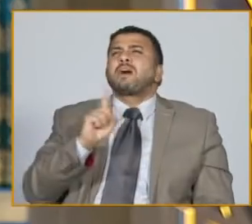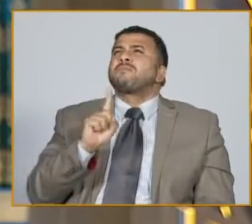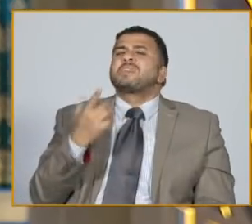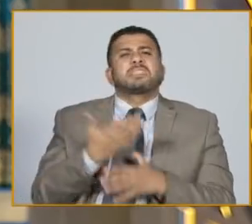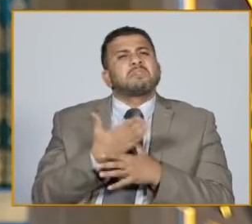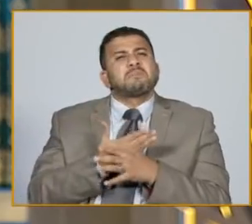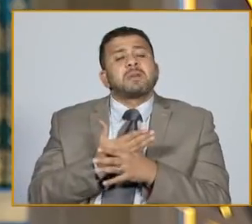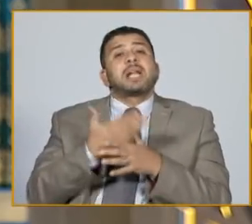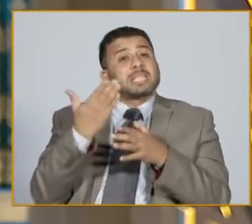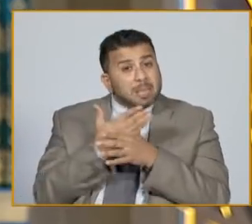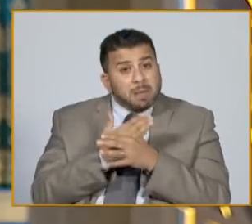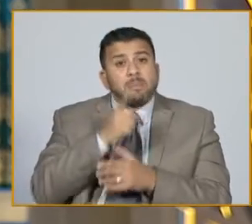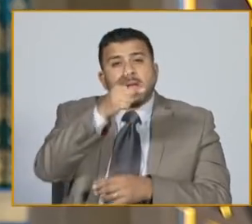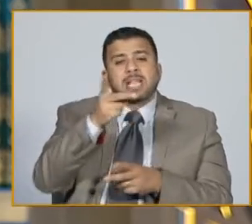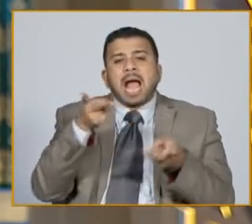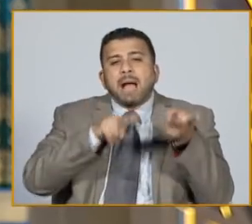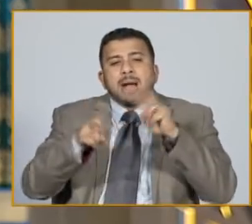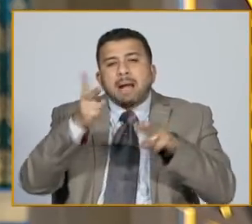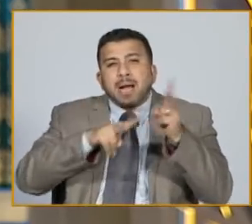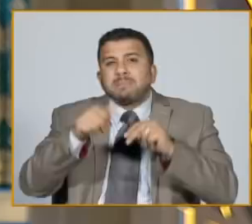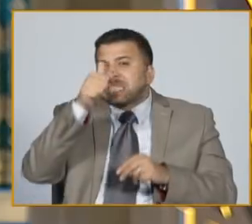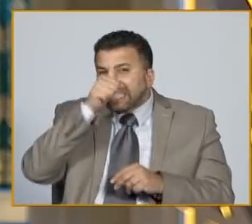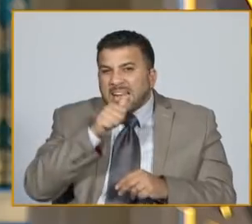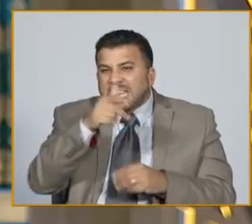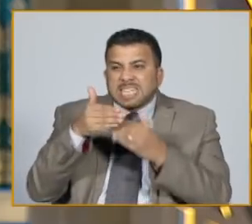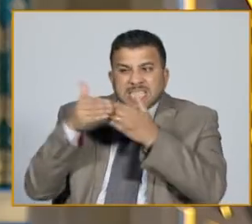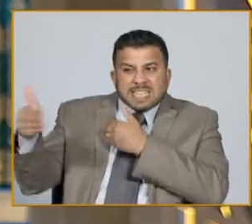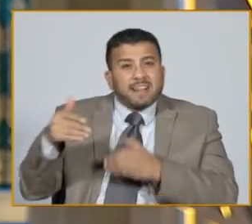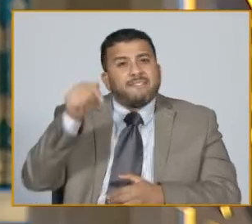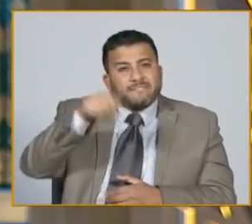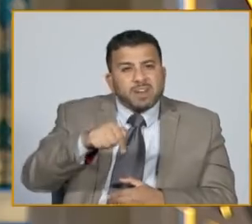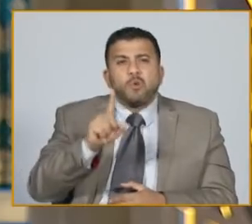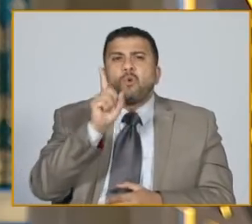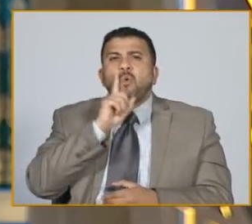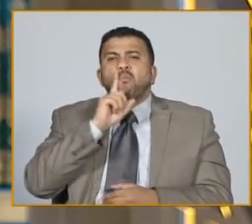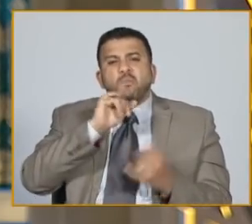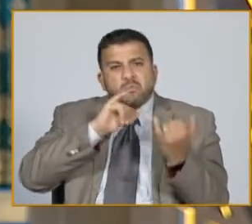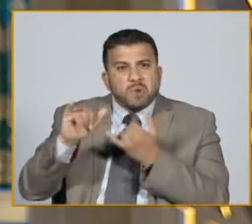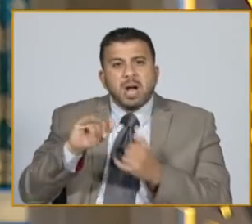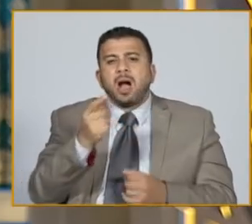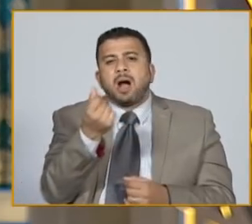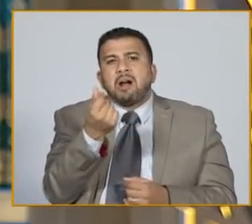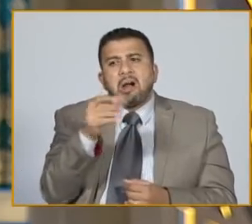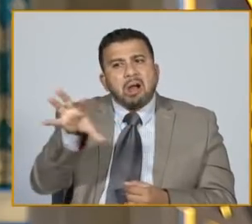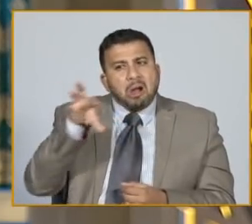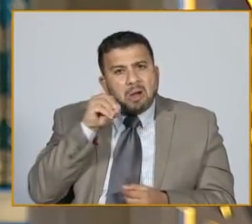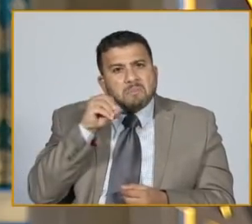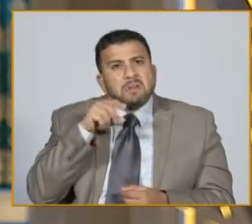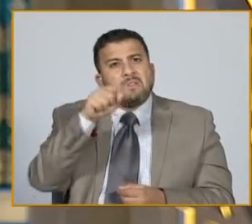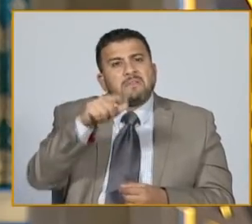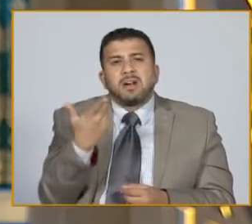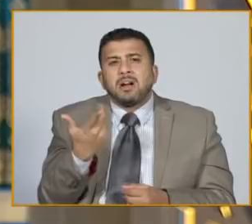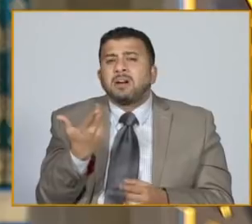ما يستجيب الله عز وجل للإنسان. أو يكون الإنسان قد دعا فخلط مع